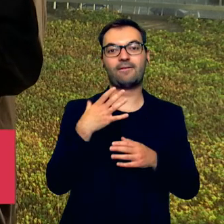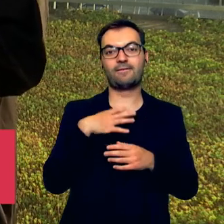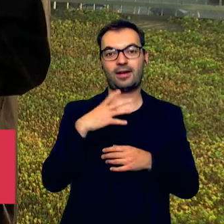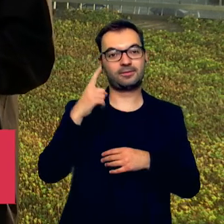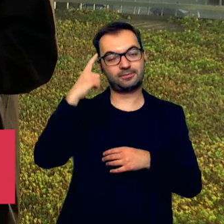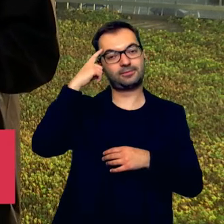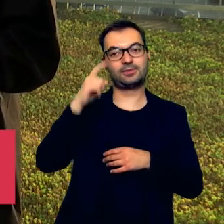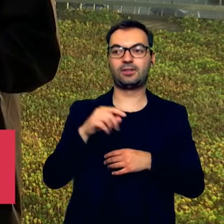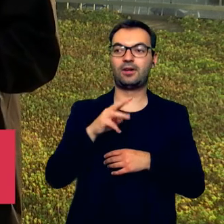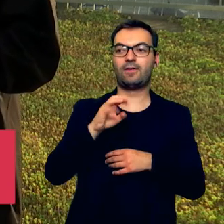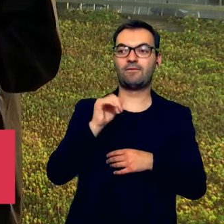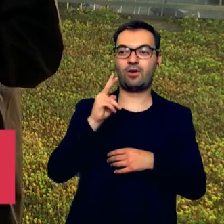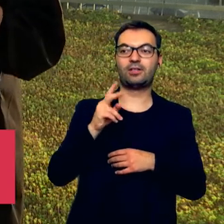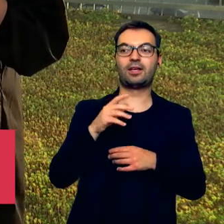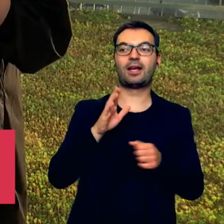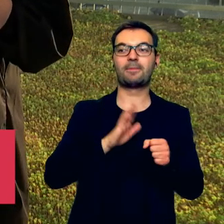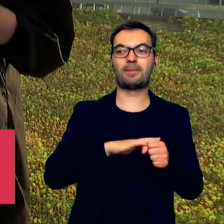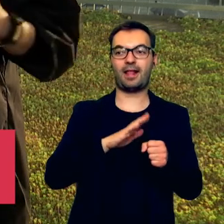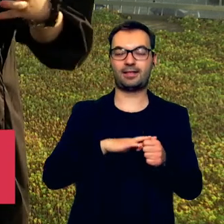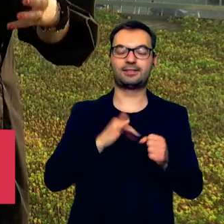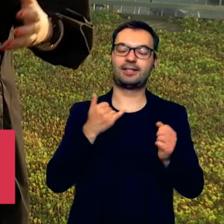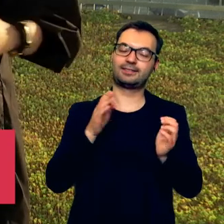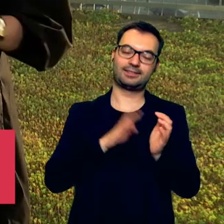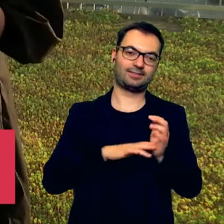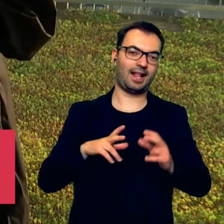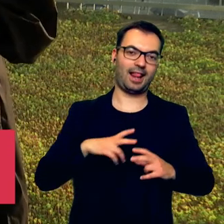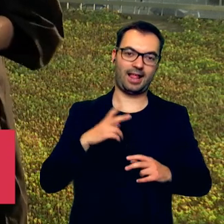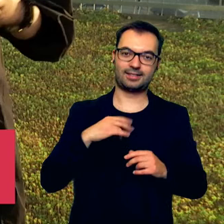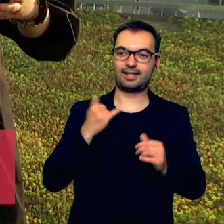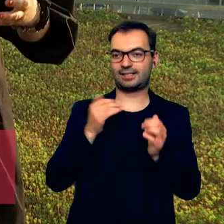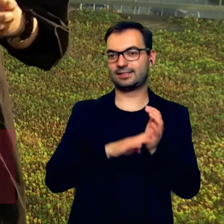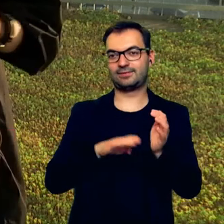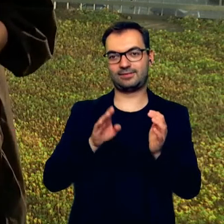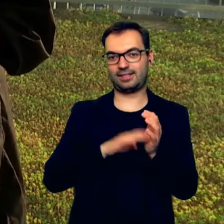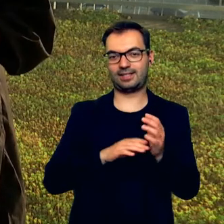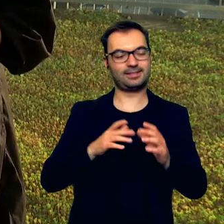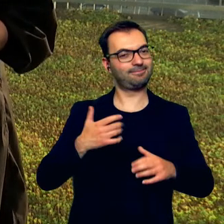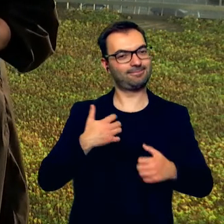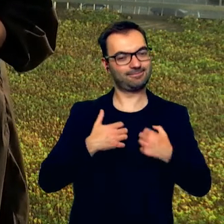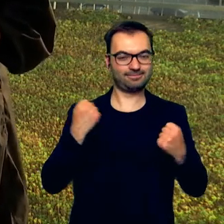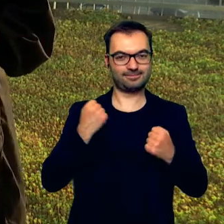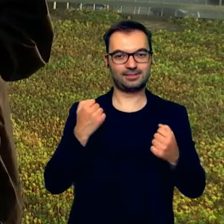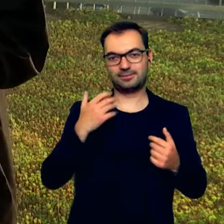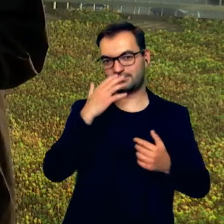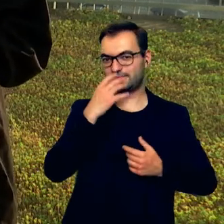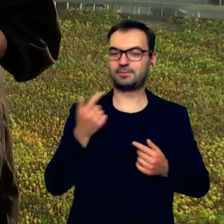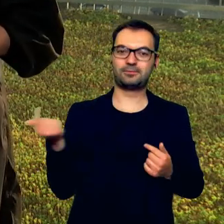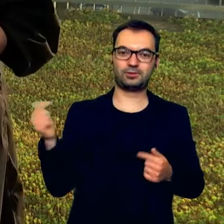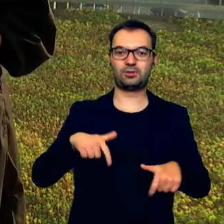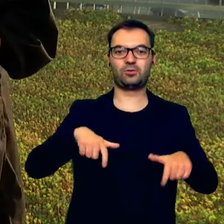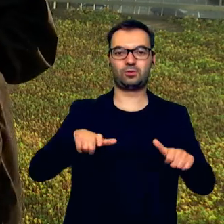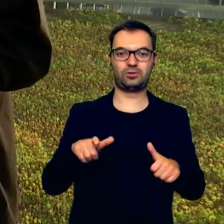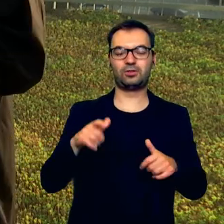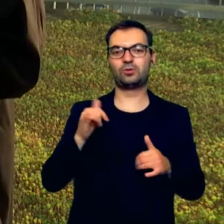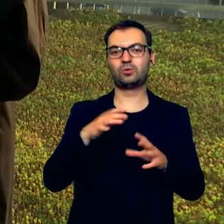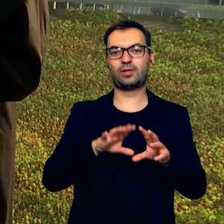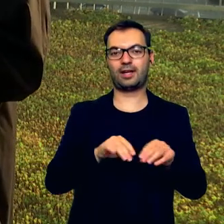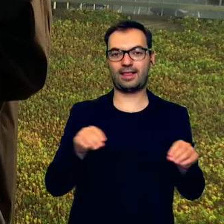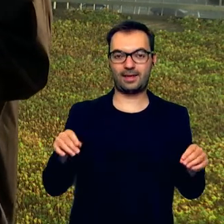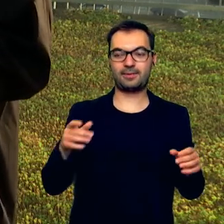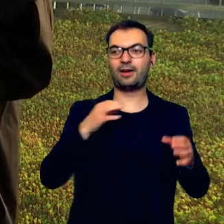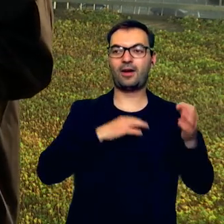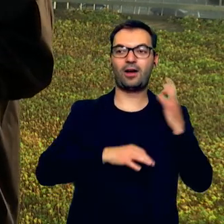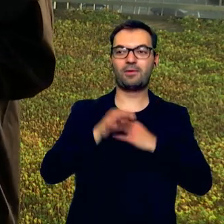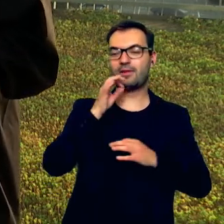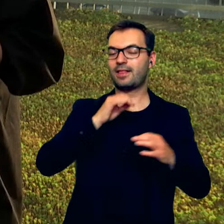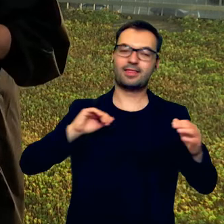warto przypomnieć, że Wojtek Chmielarz, jak zawsze elegancki, jak zawsze z temperamentem, wkroczy i usiądzie na żółtej kanapie Empiku po to, by